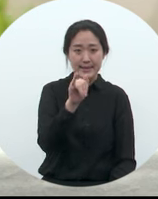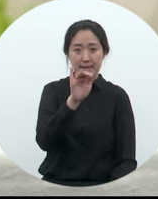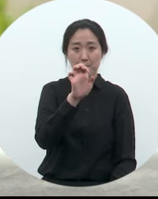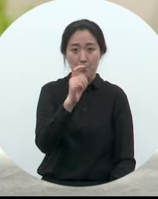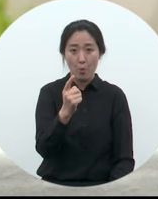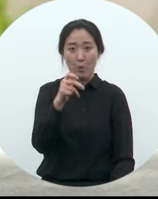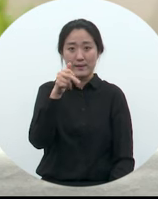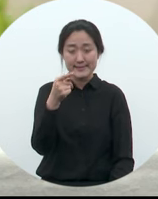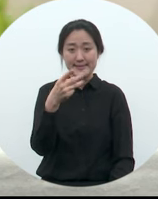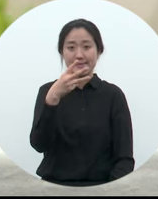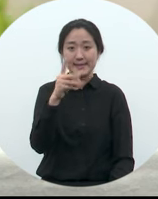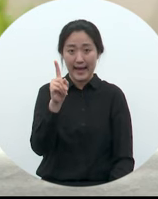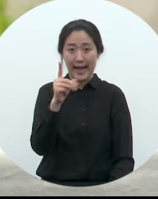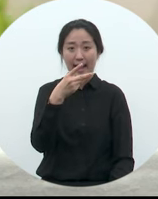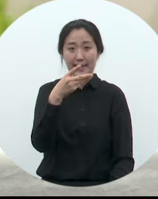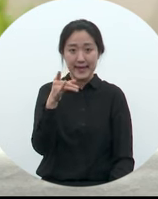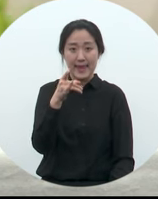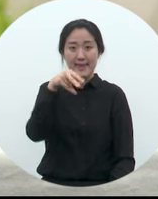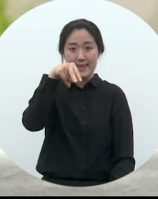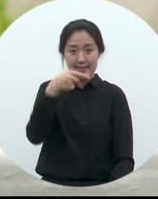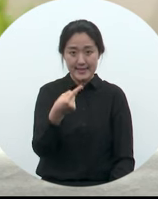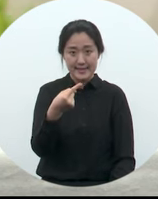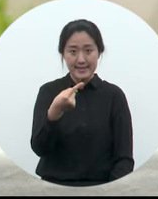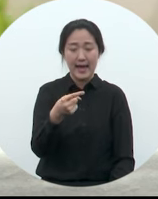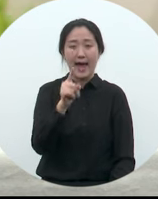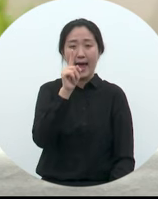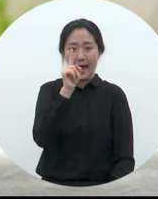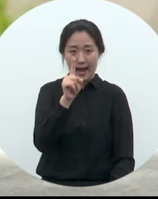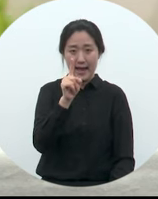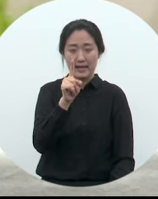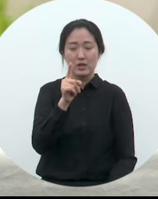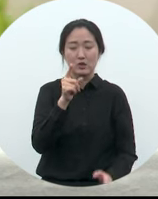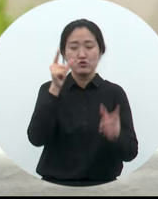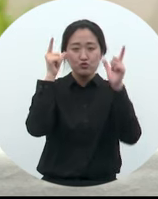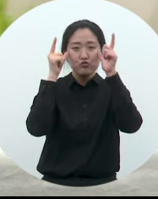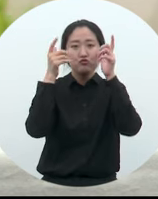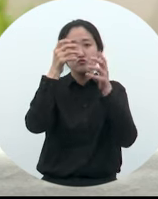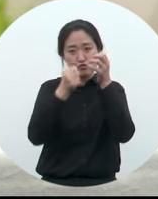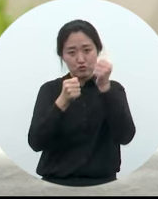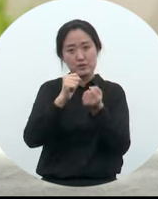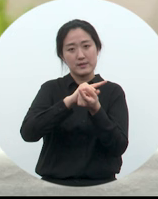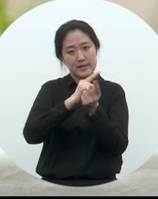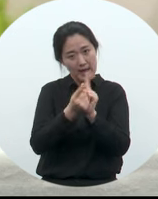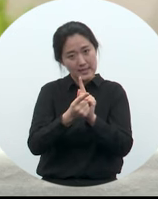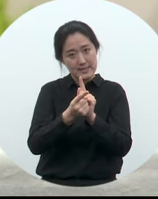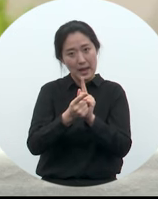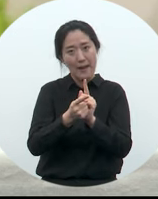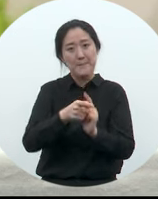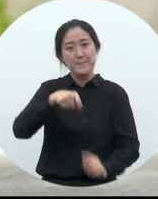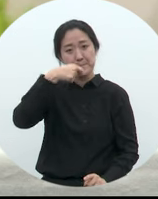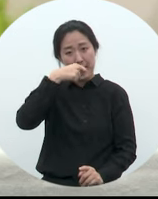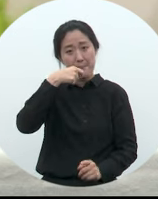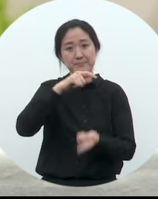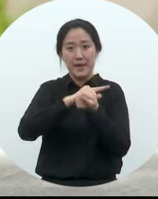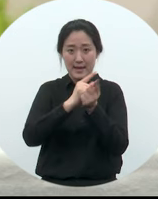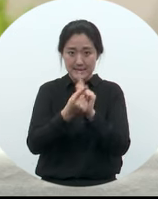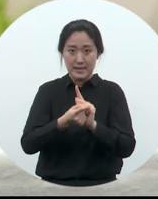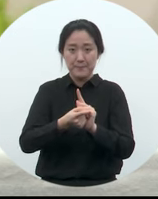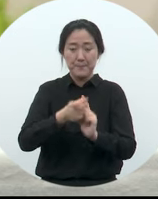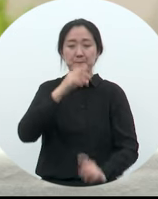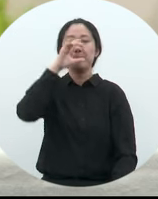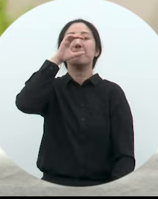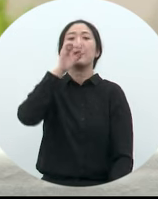정도입니다. 히포크라테스는 한 끼니 식사를 다른 걸로 대체할 때는 우유가 제일 좋다라고